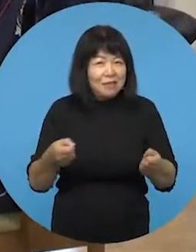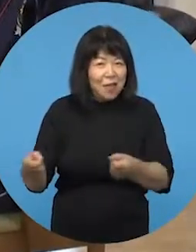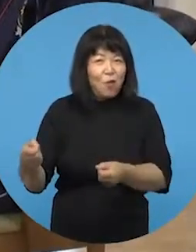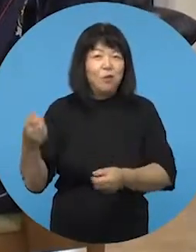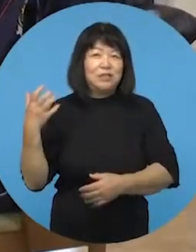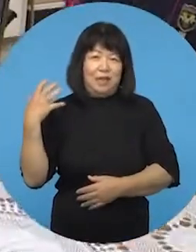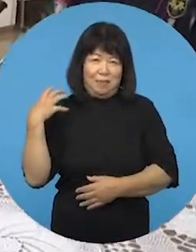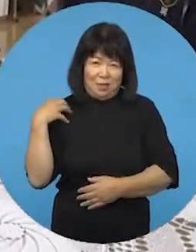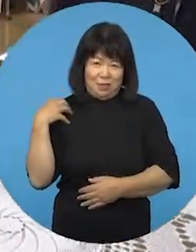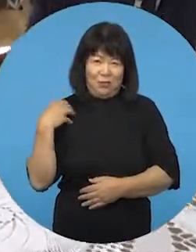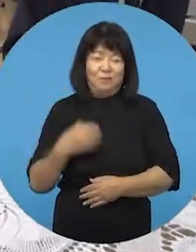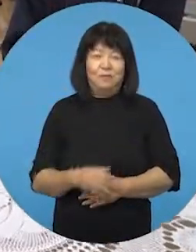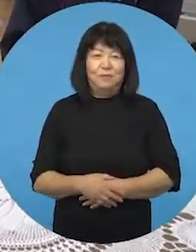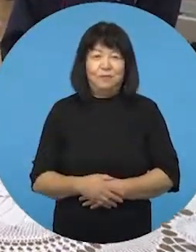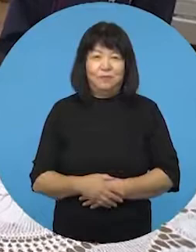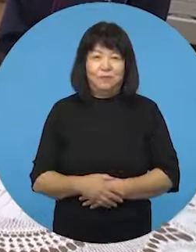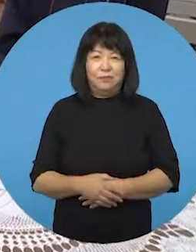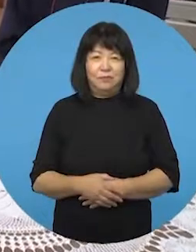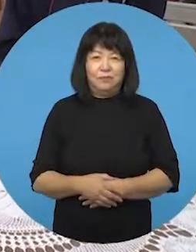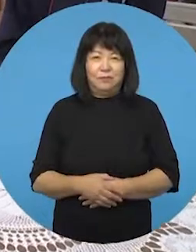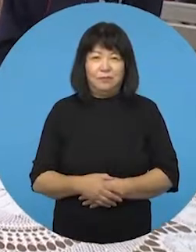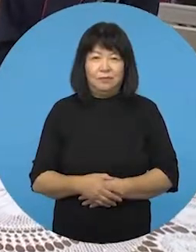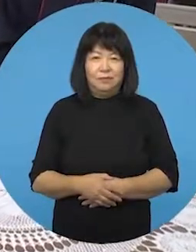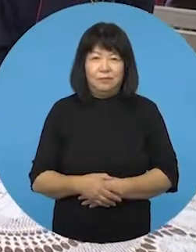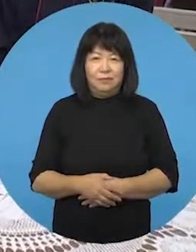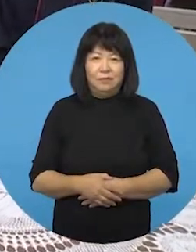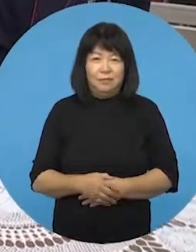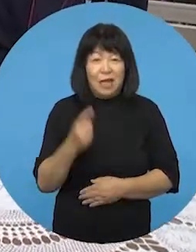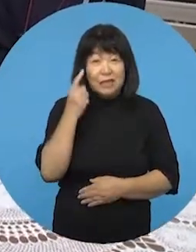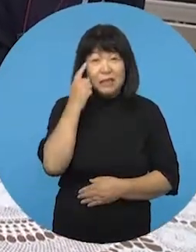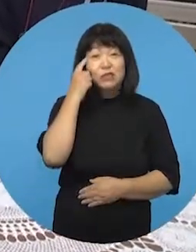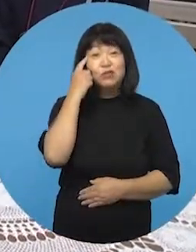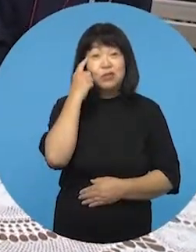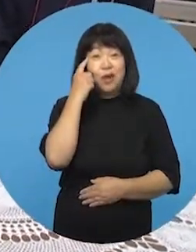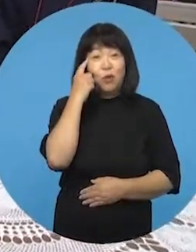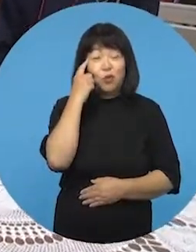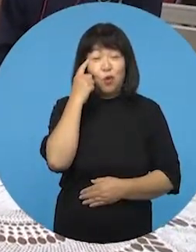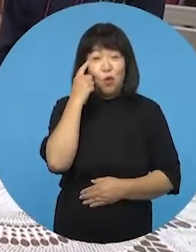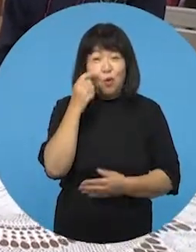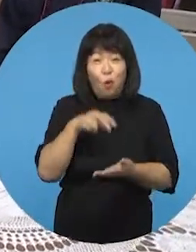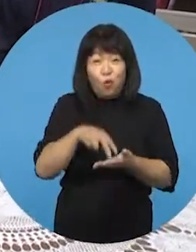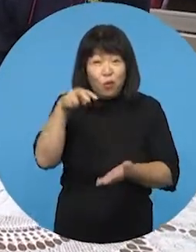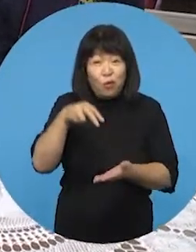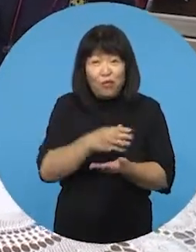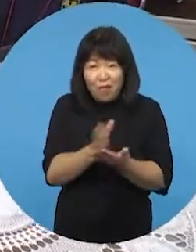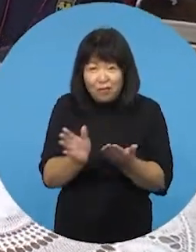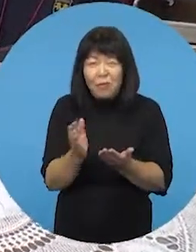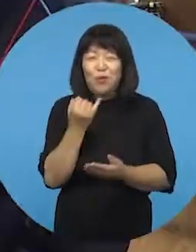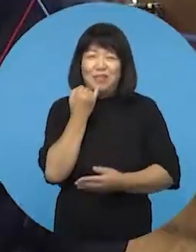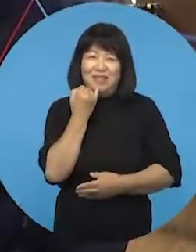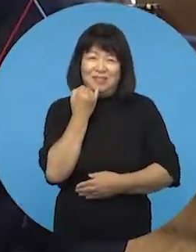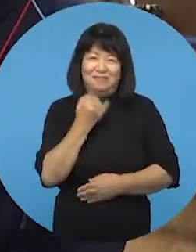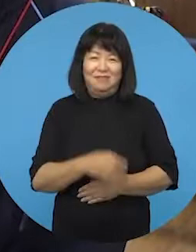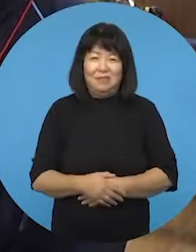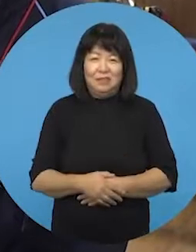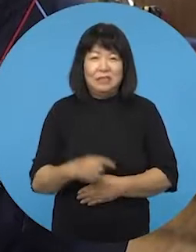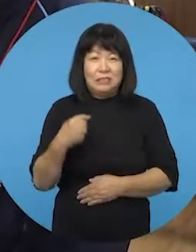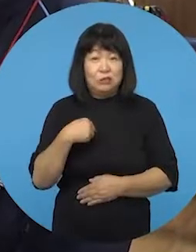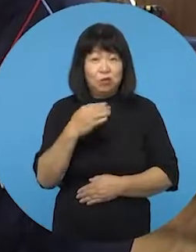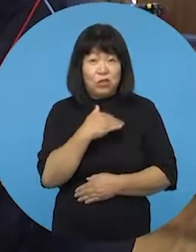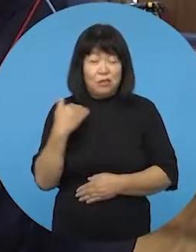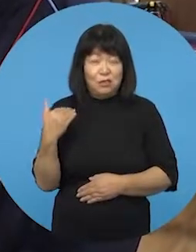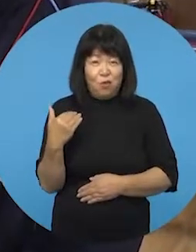はい、ここに来てちょっと気づいたこととか驚いたこととか何でもいいんですけど。 自分たち